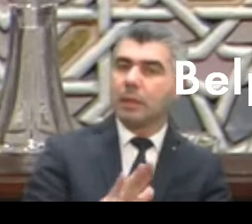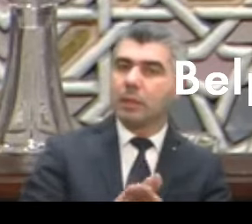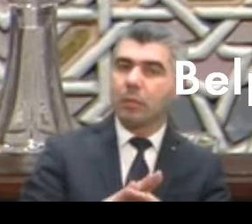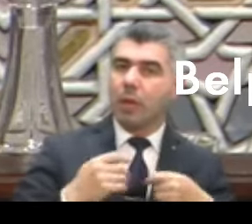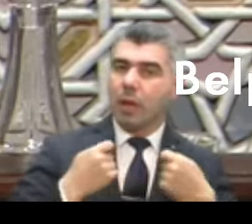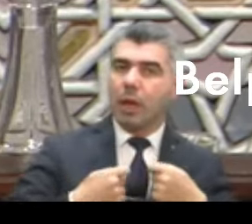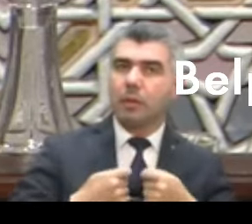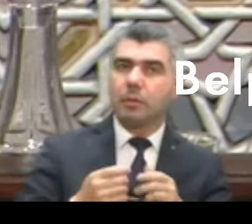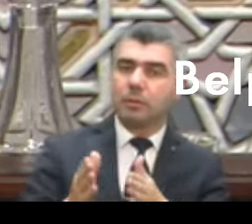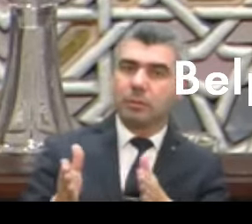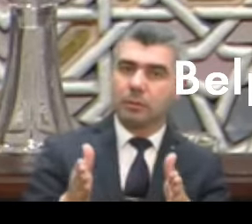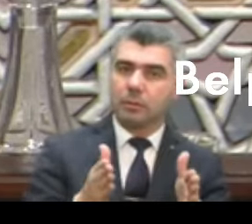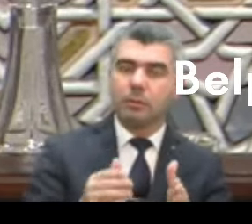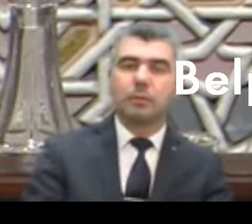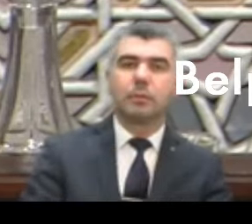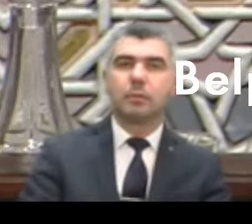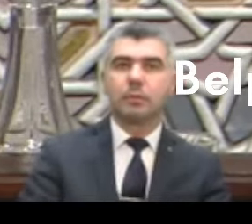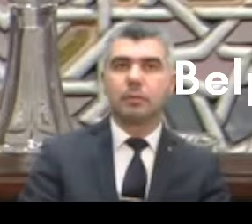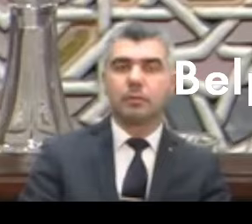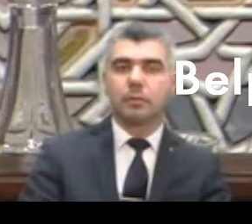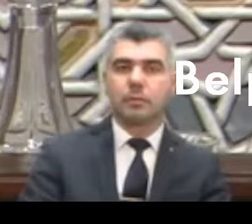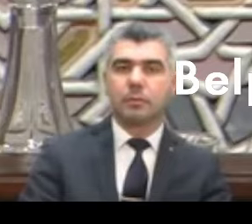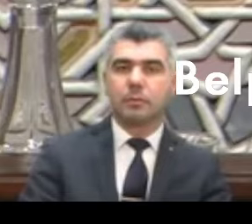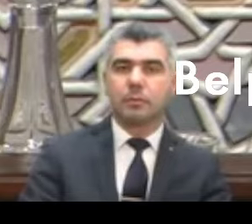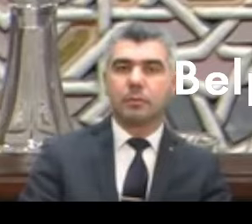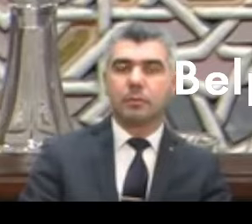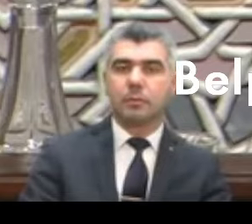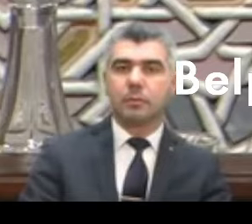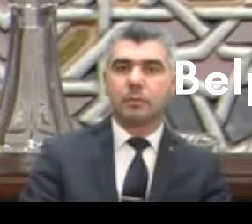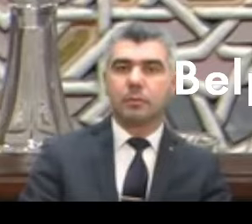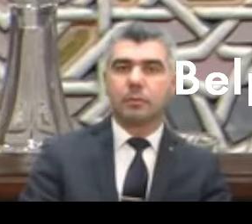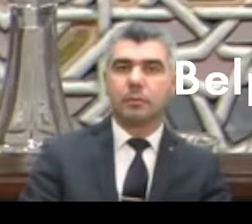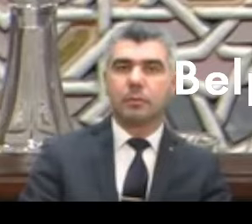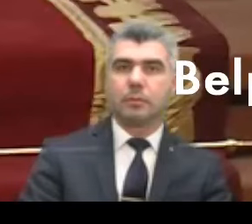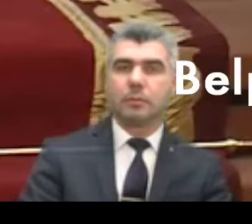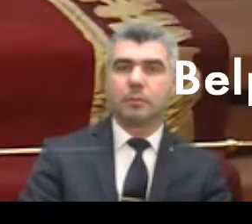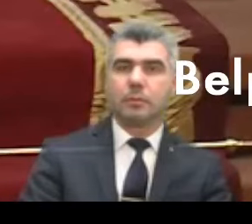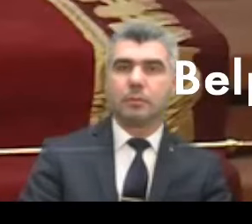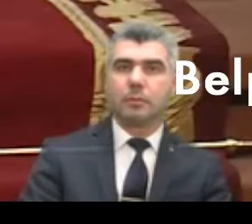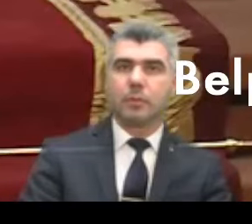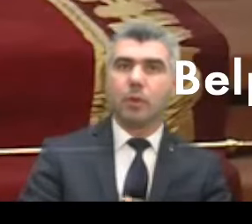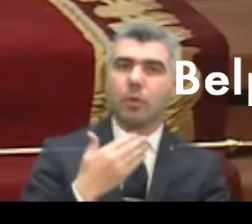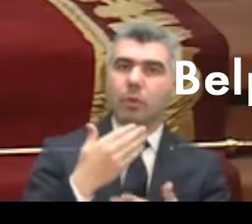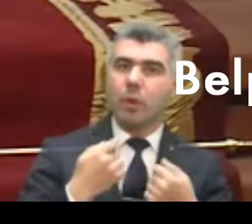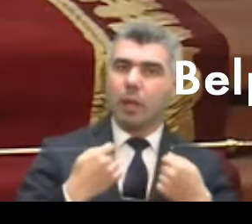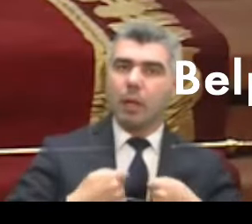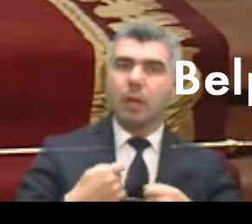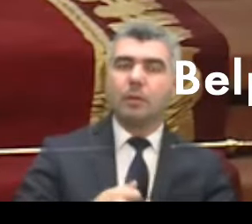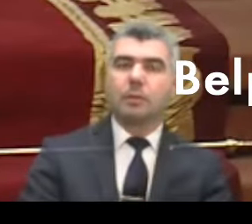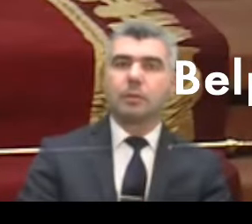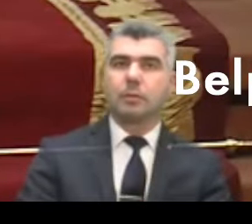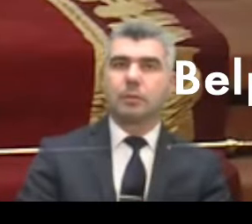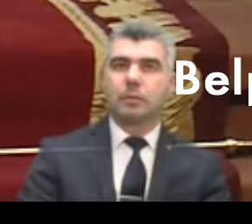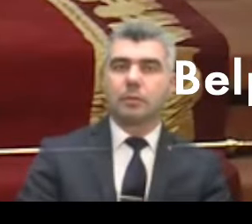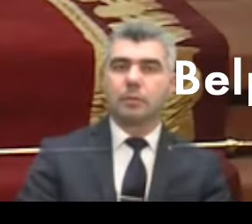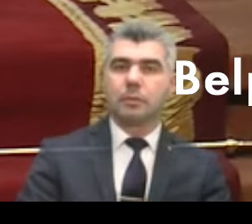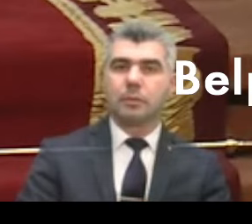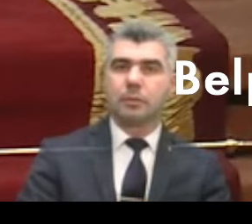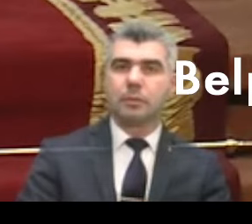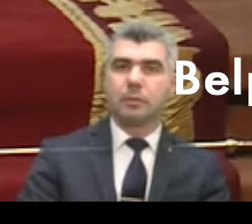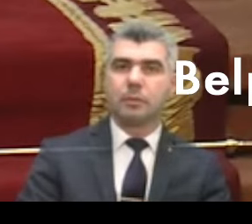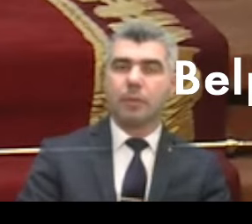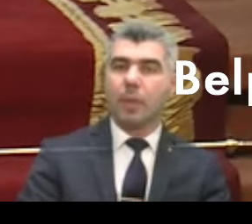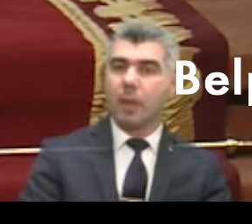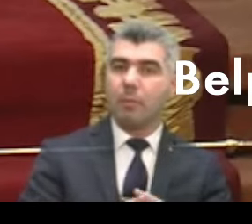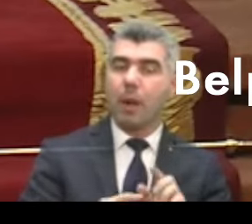الكلمه تفضل السيد النائب كتعطي جوج مرات الصوت شكرا السيده الرئيسه علاقه بهذا